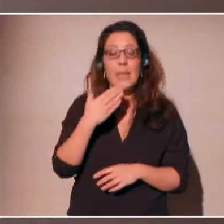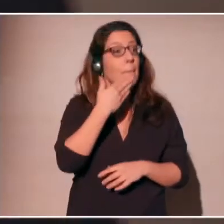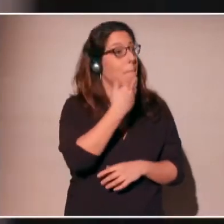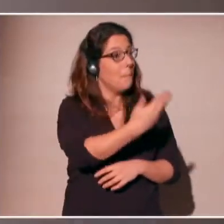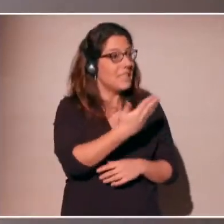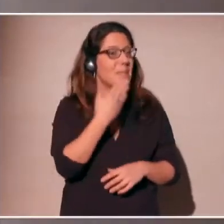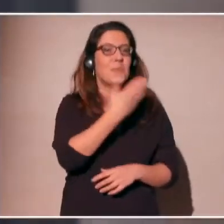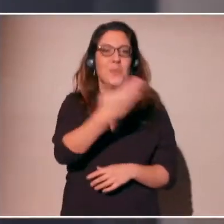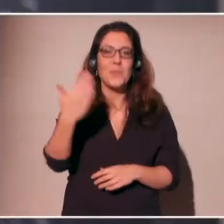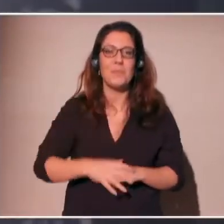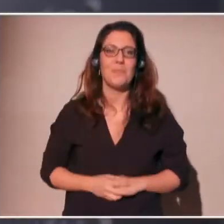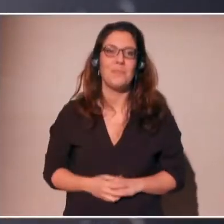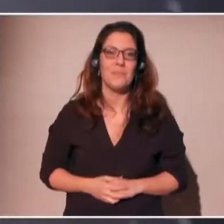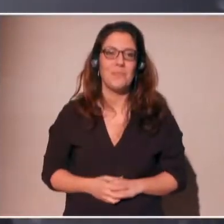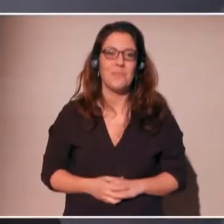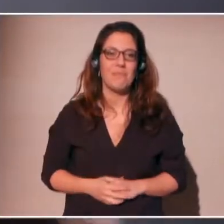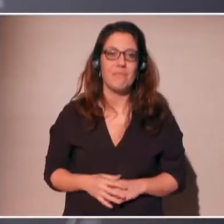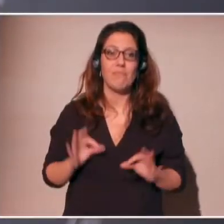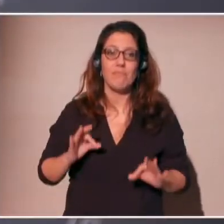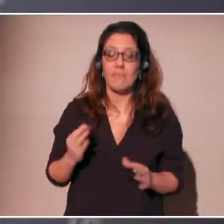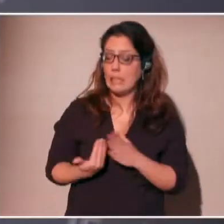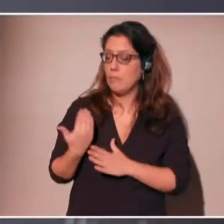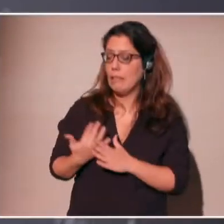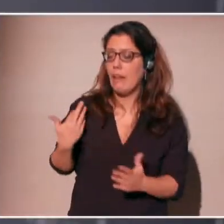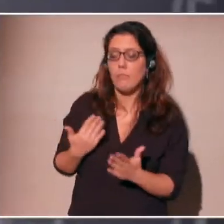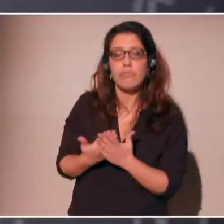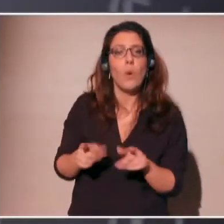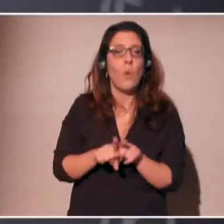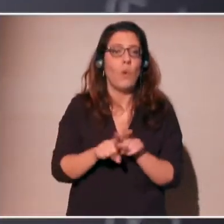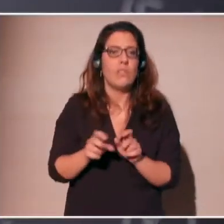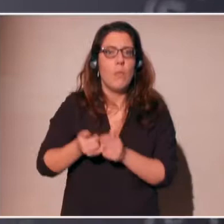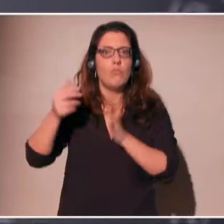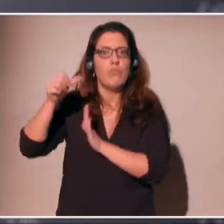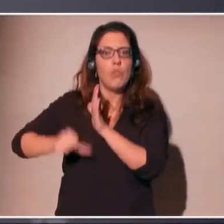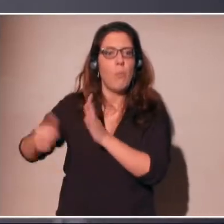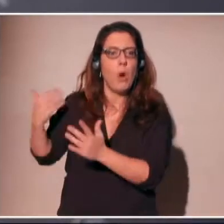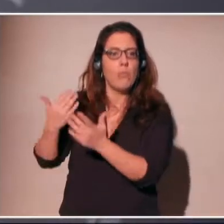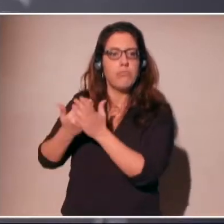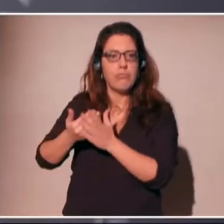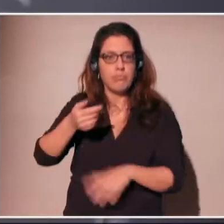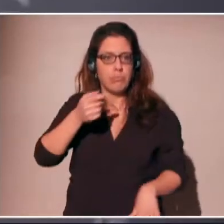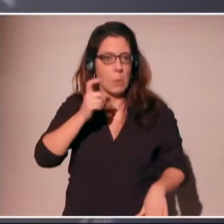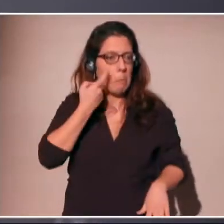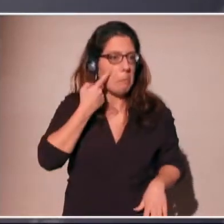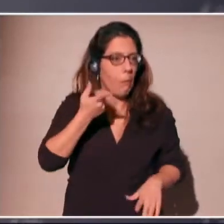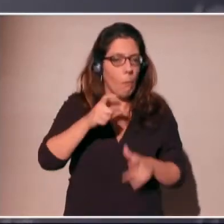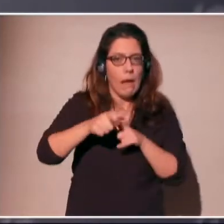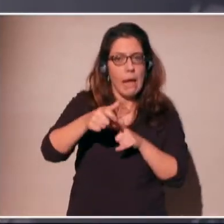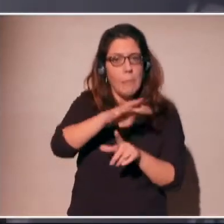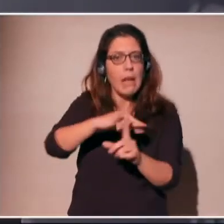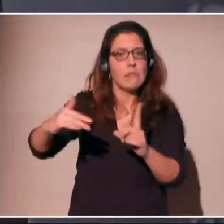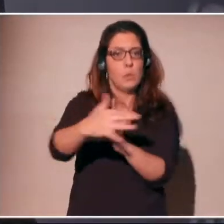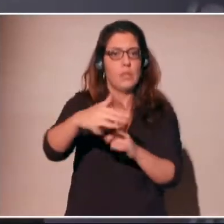Yann. Bonjour à tous. On le voit depuis ce matin et on l'entend depuis de nombreux mois, les impacts sociétaux de l'intelligence artificielle